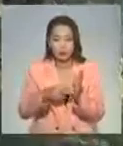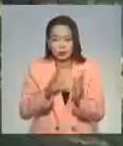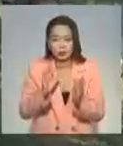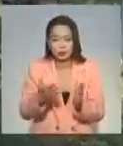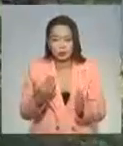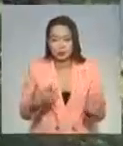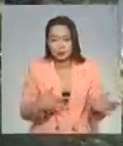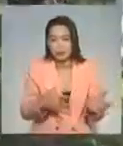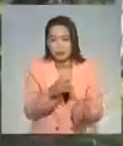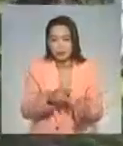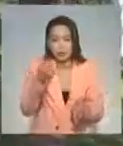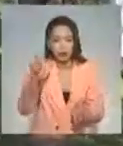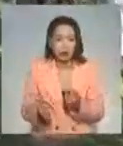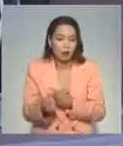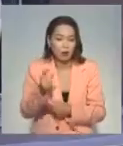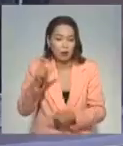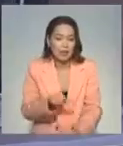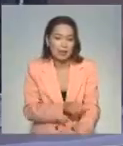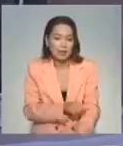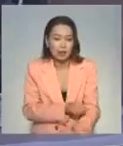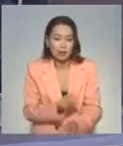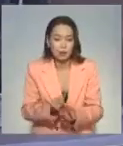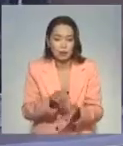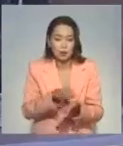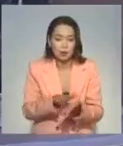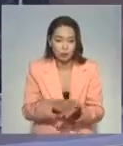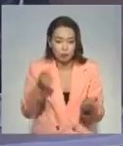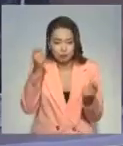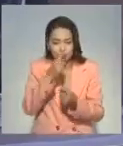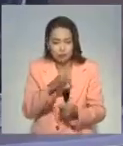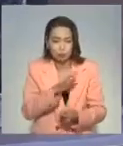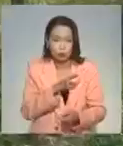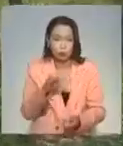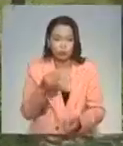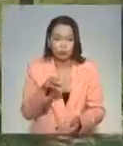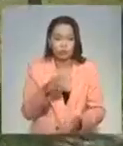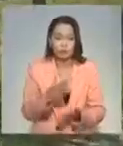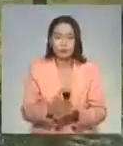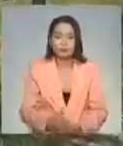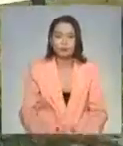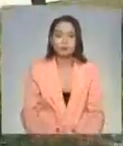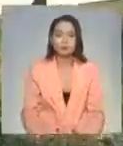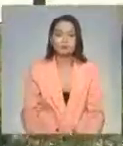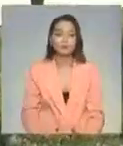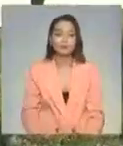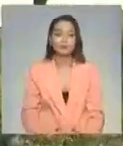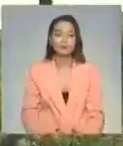Тараз қаласының тумасы, оның наркологиялық диспансерде есепте тұратыны анықталды. Бекболат Сатулов, Олег Федоров, Астана Таймс.